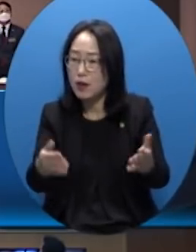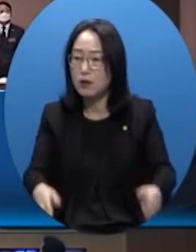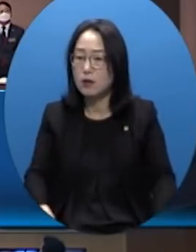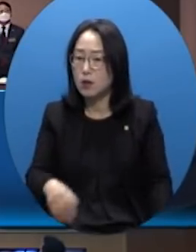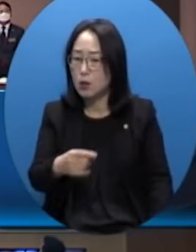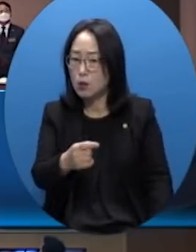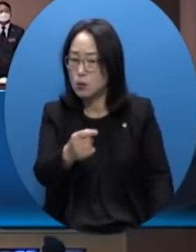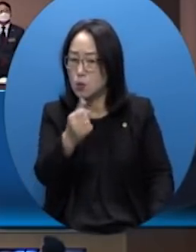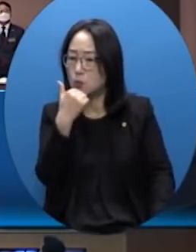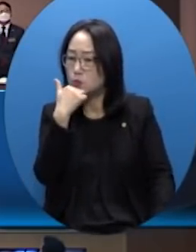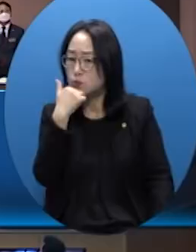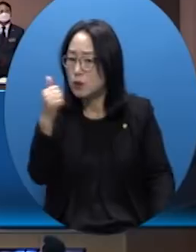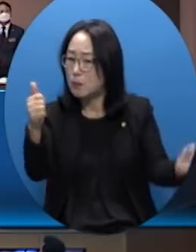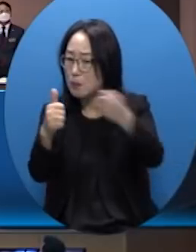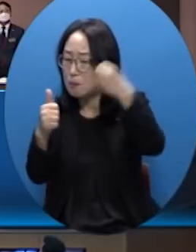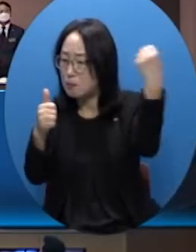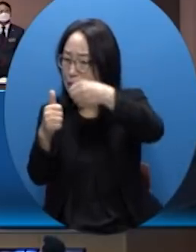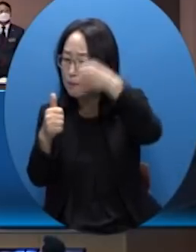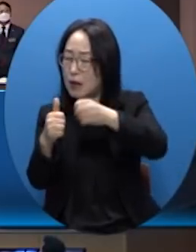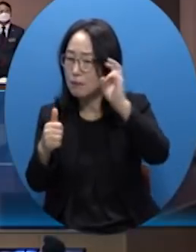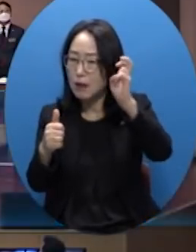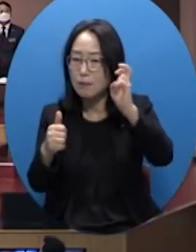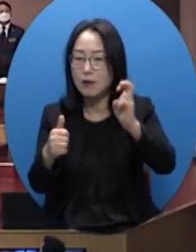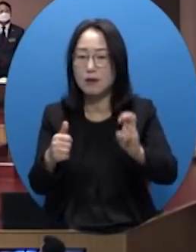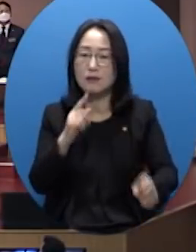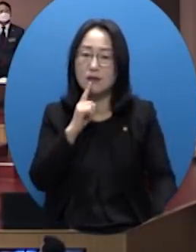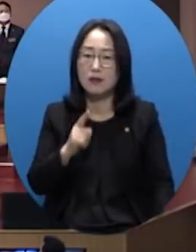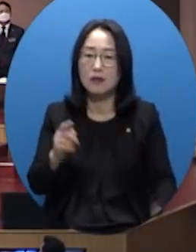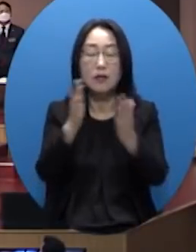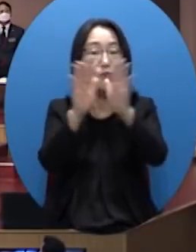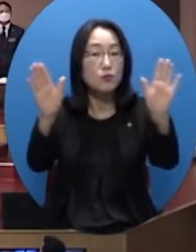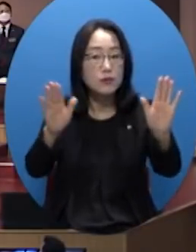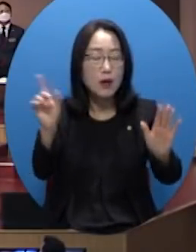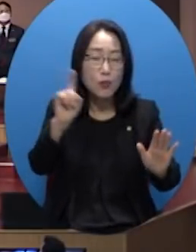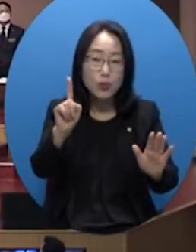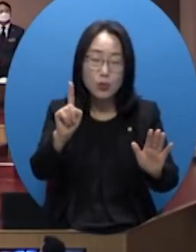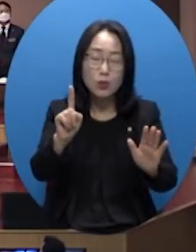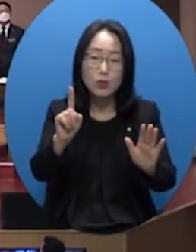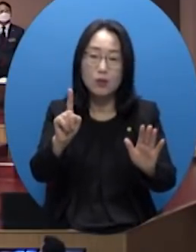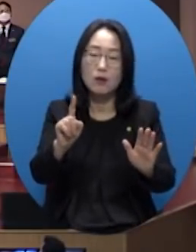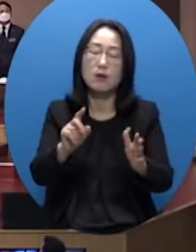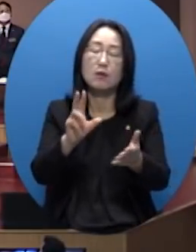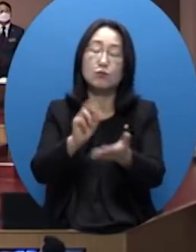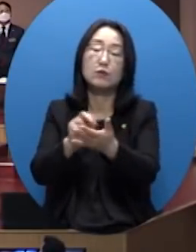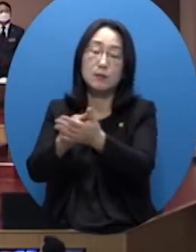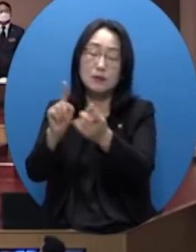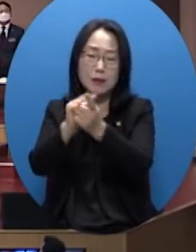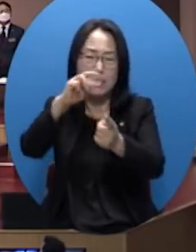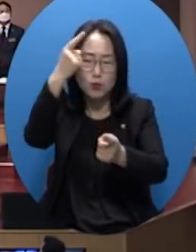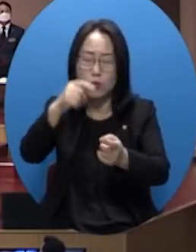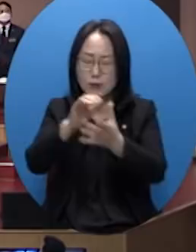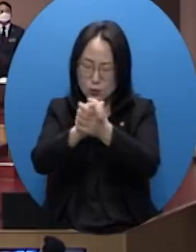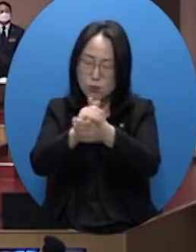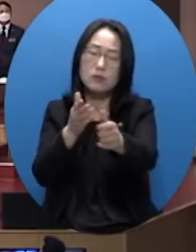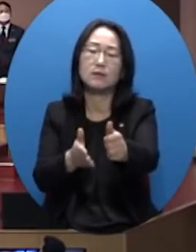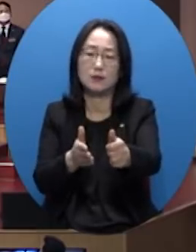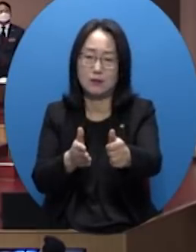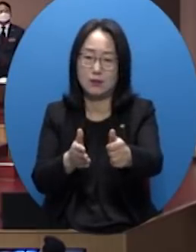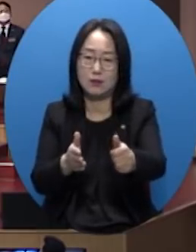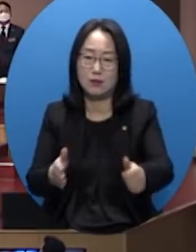돌을 던져 캔 나이다 뭐 제 처럼 어떤 문제를 만나든지 먼저 엎드려 기도하는 여러분 되기를 바랍니다